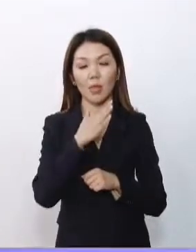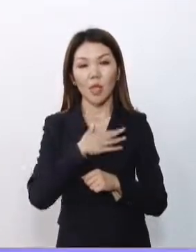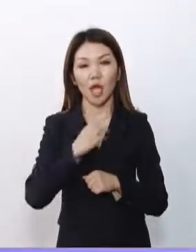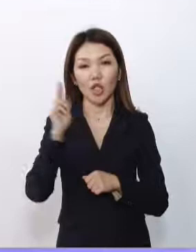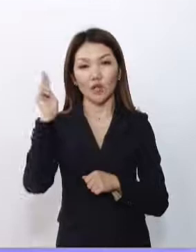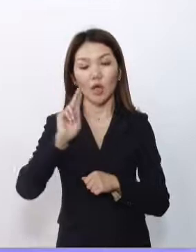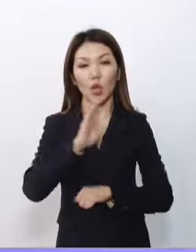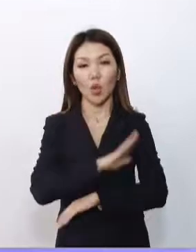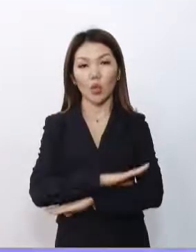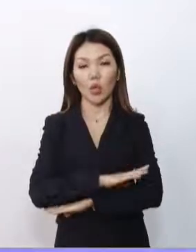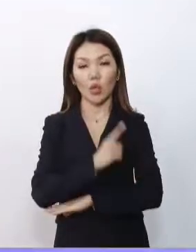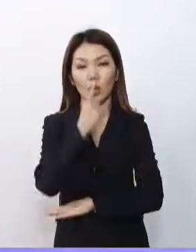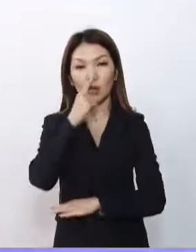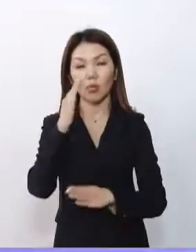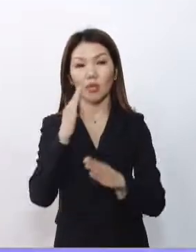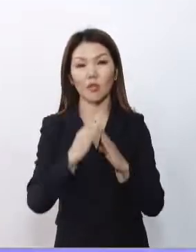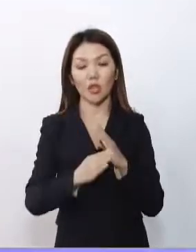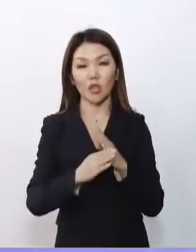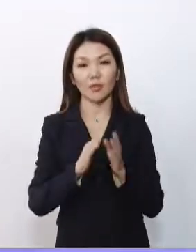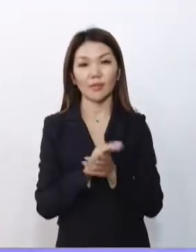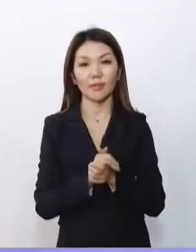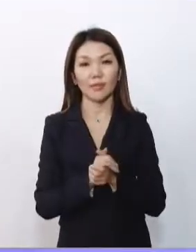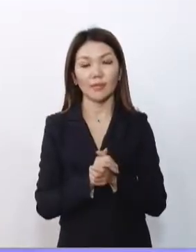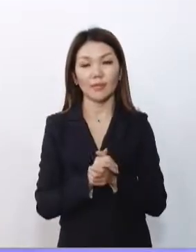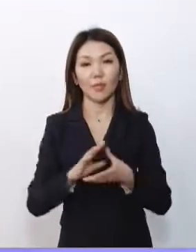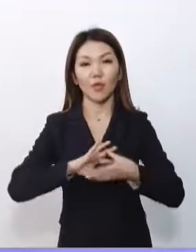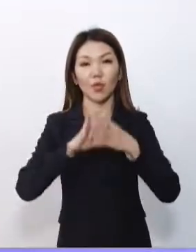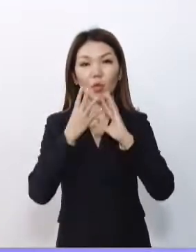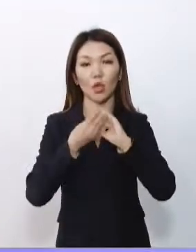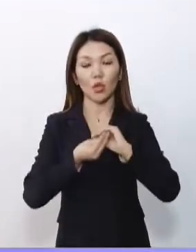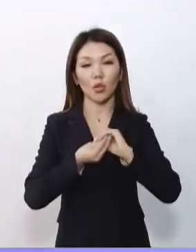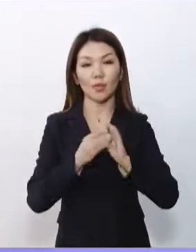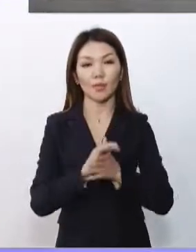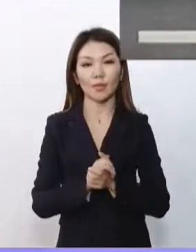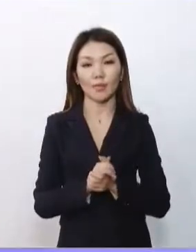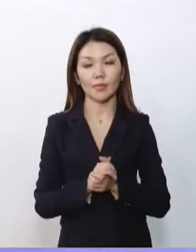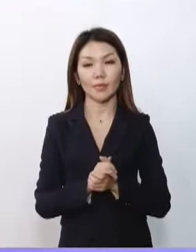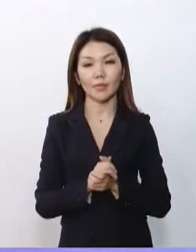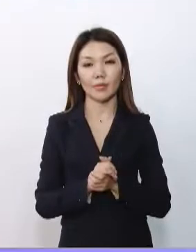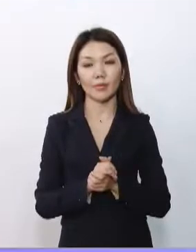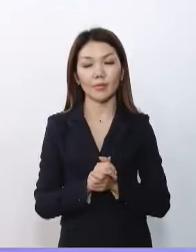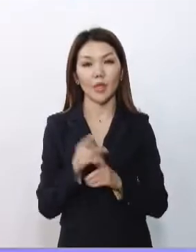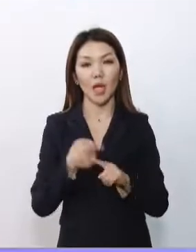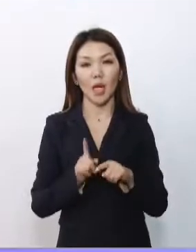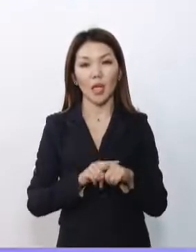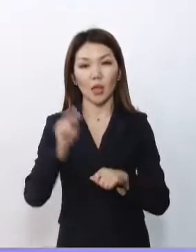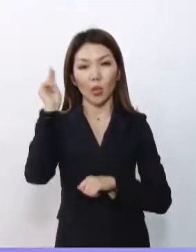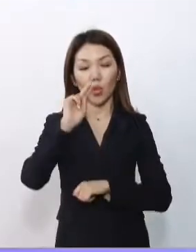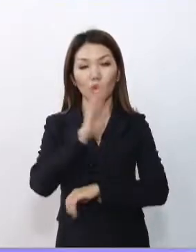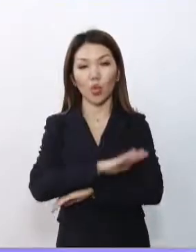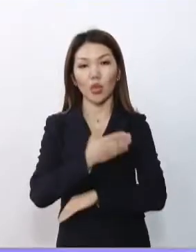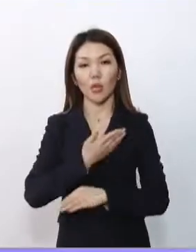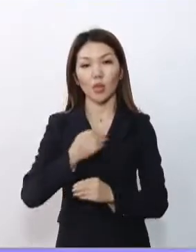подходит завершили давайте подведем итог на этом уроке мы узнаем